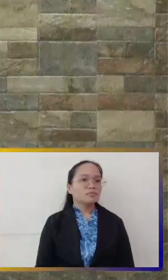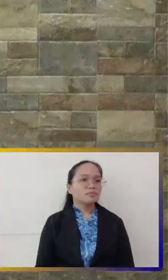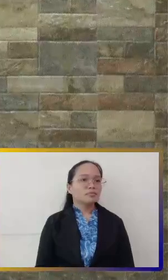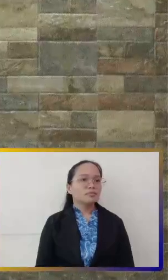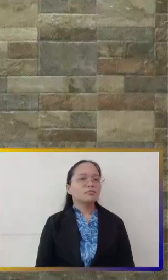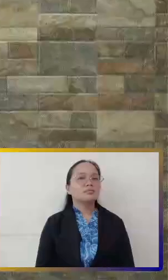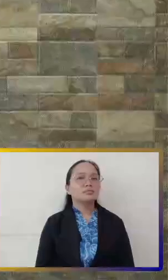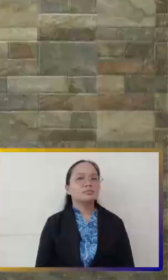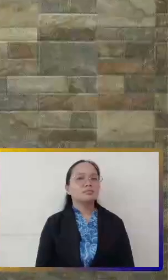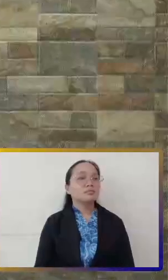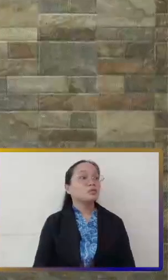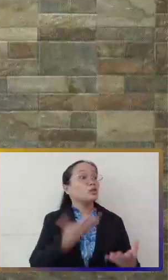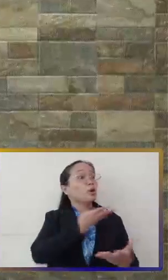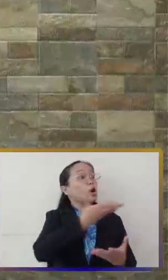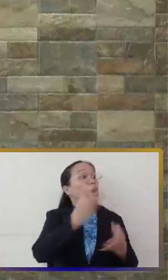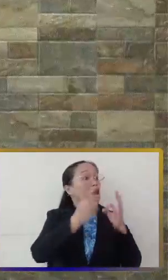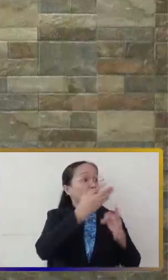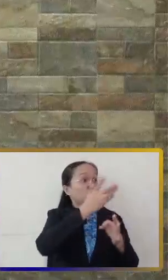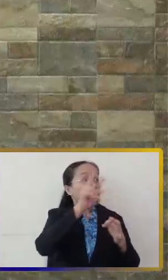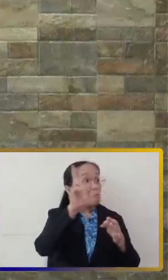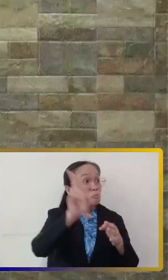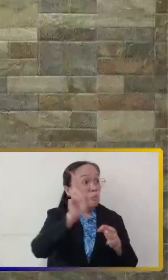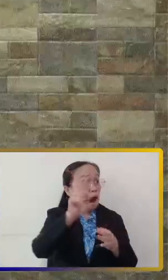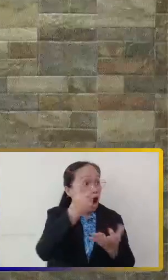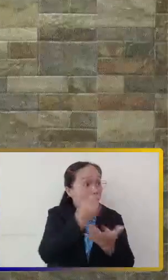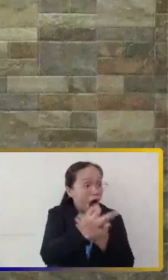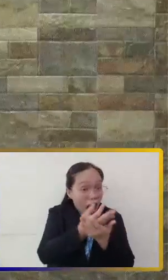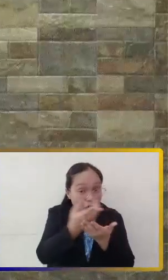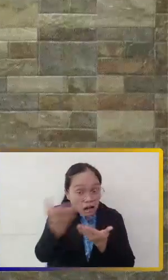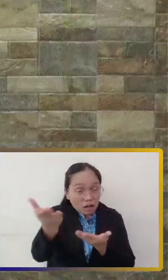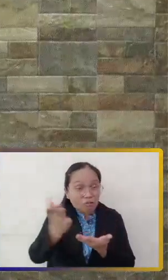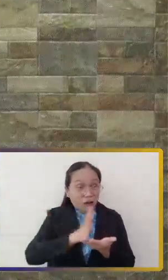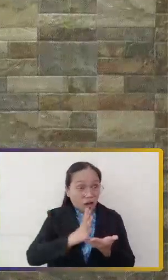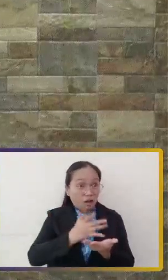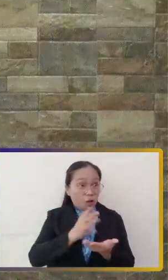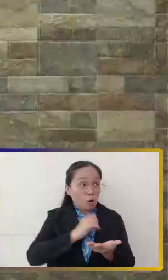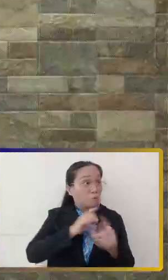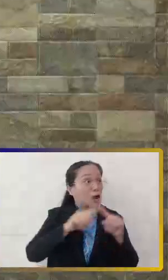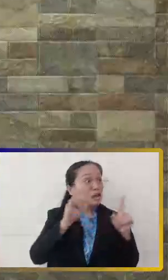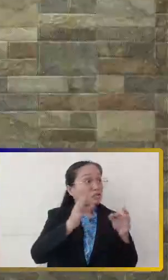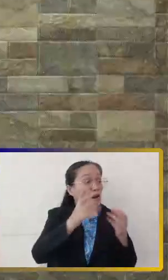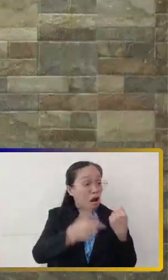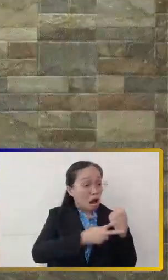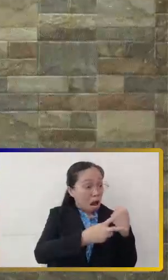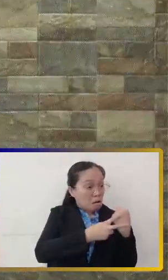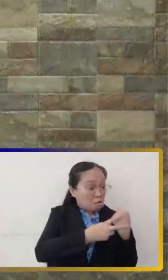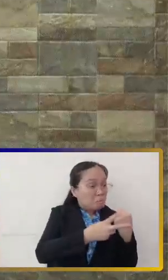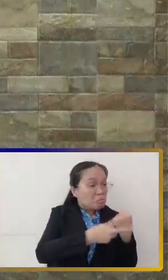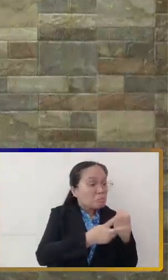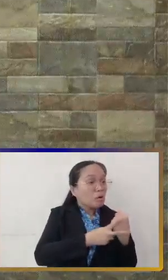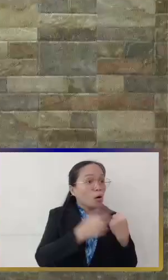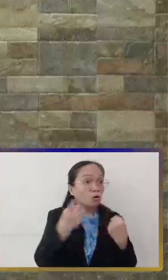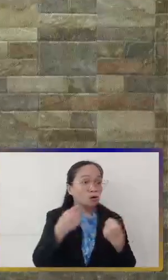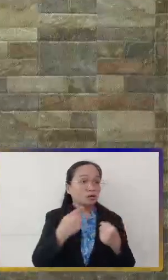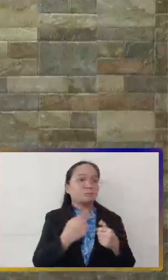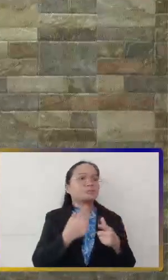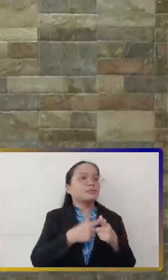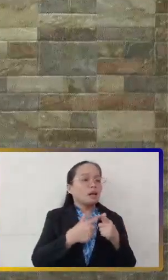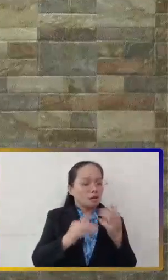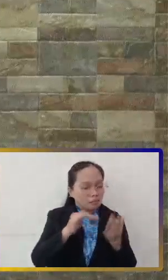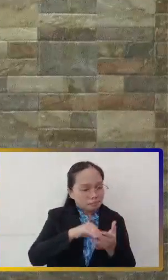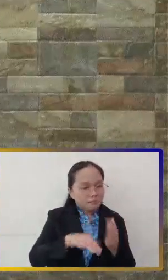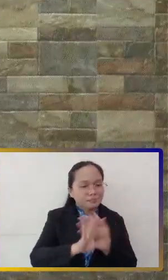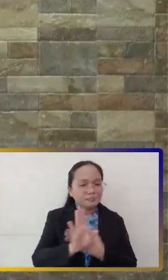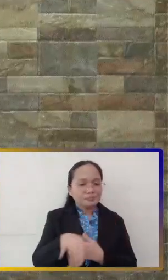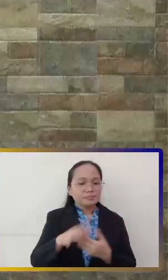Pero kung hindi mo yan ginagamit, hindi mo yan pag-aari. Alright? Baka may mag-claim na iba niyan. Okay? Alright. Anyways, let's go back